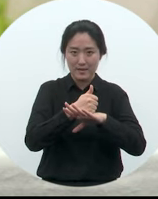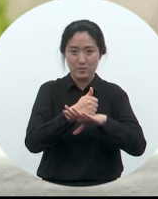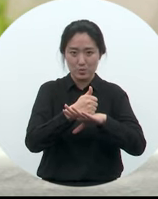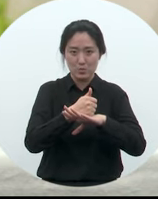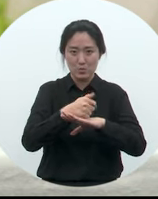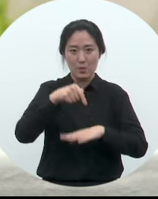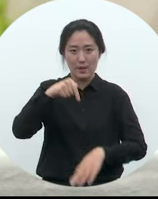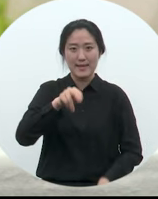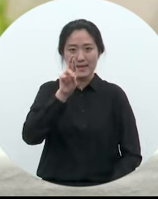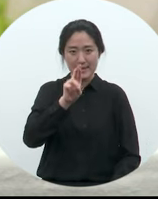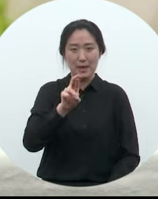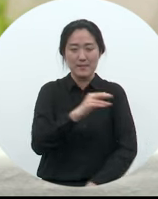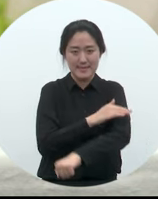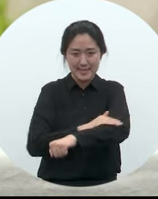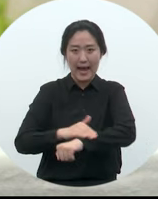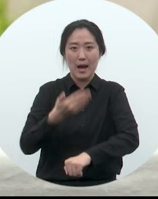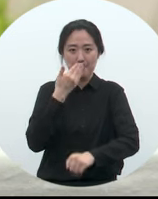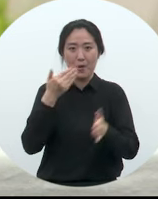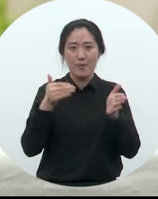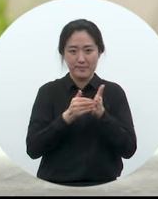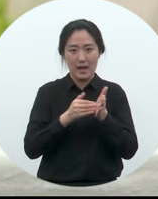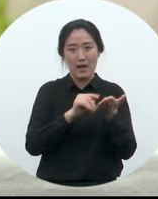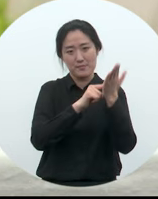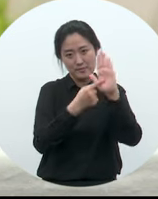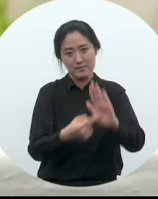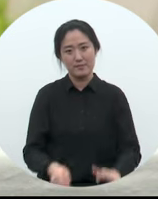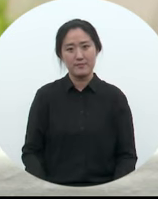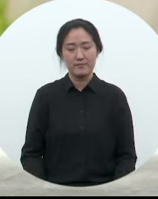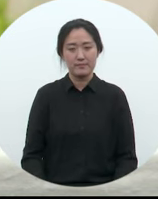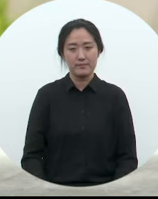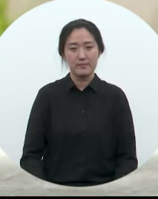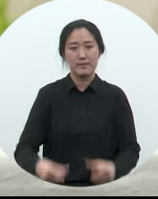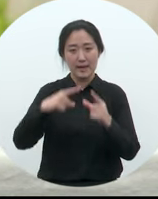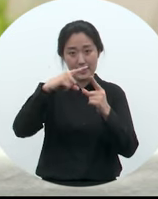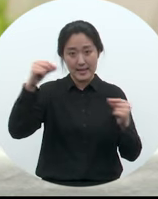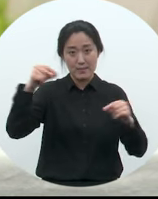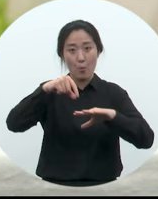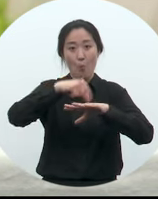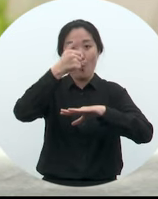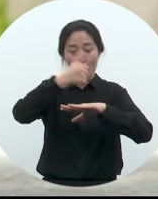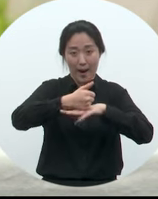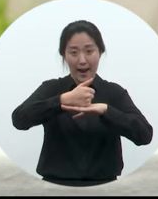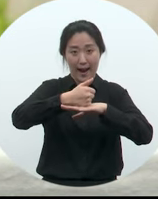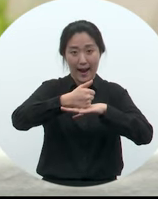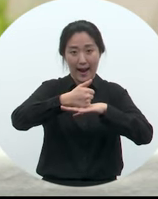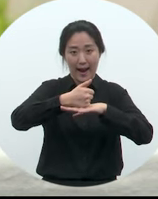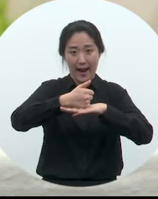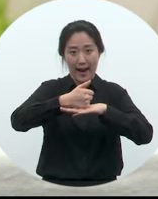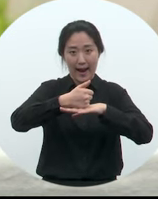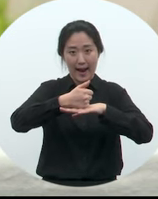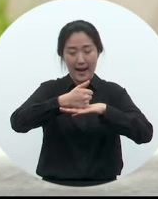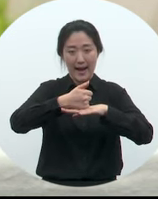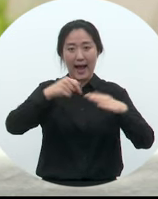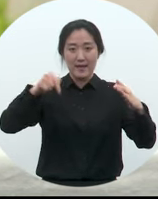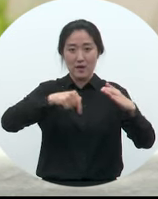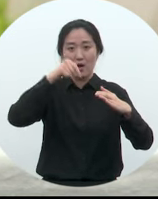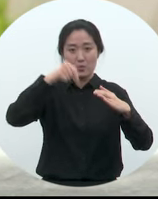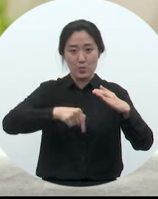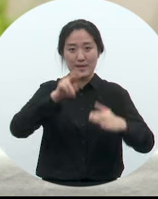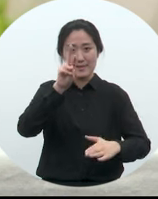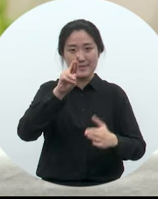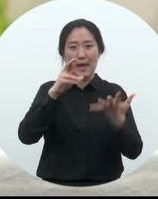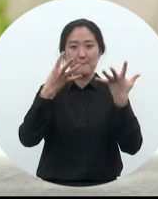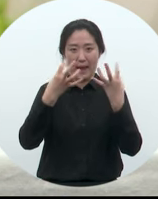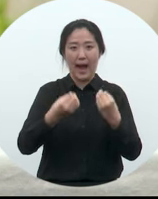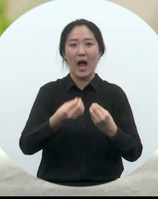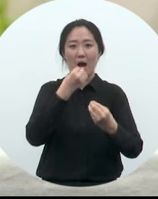인삼을 무척이나 즐겨서 드셨다라고 이렇게 알려져 있고요. 일본 황실에서도 인삼을 많이